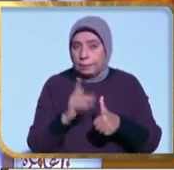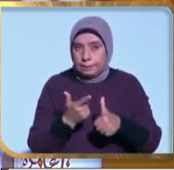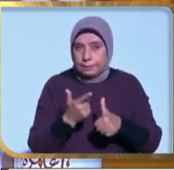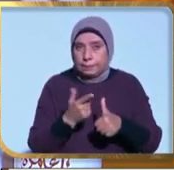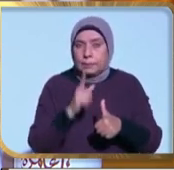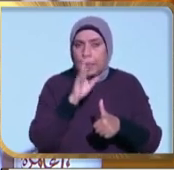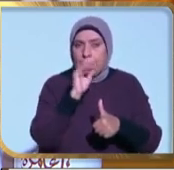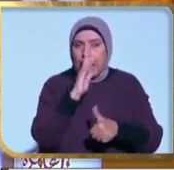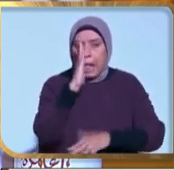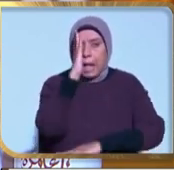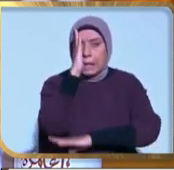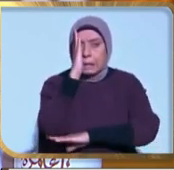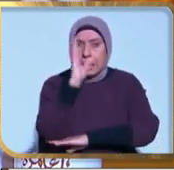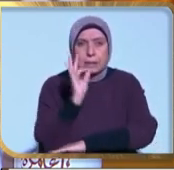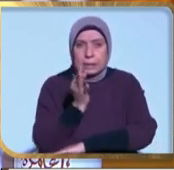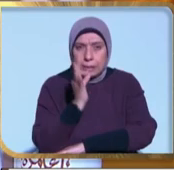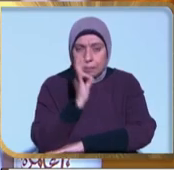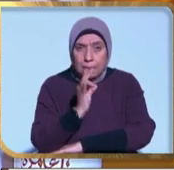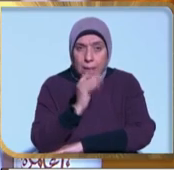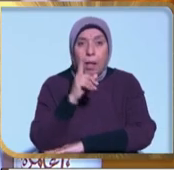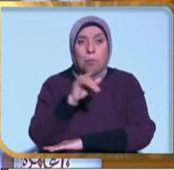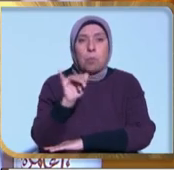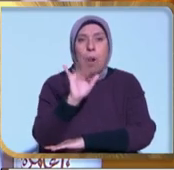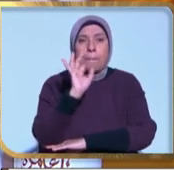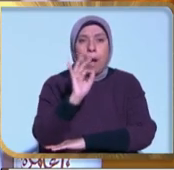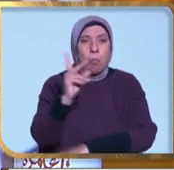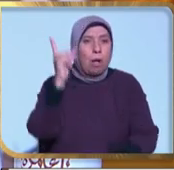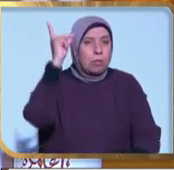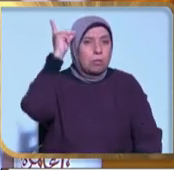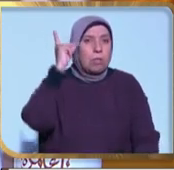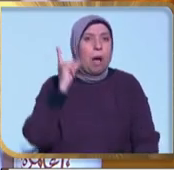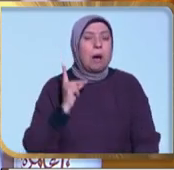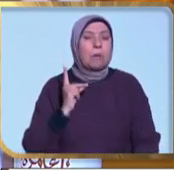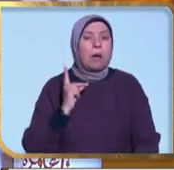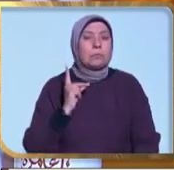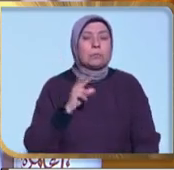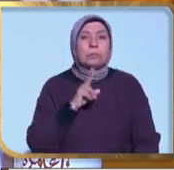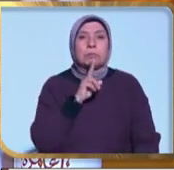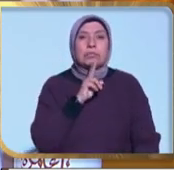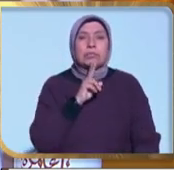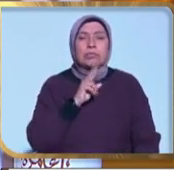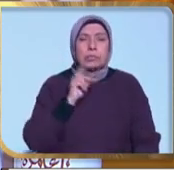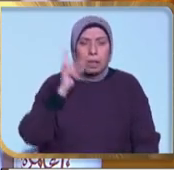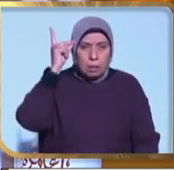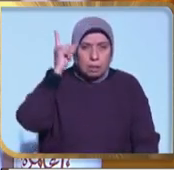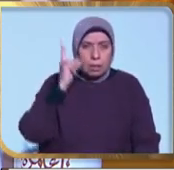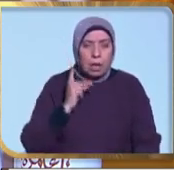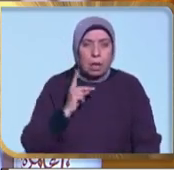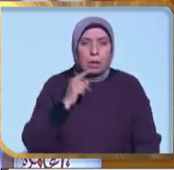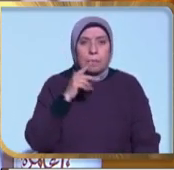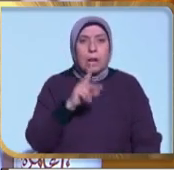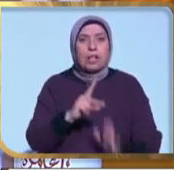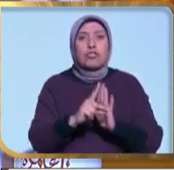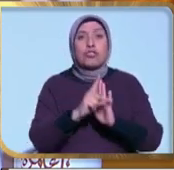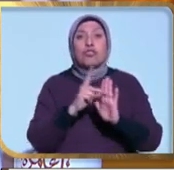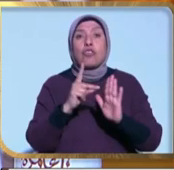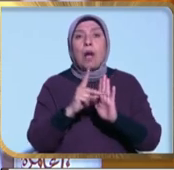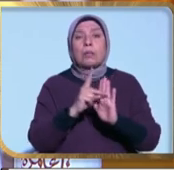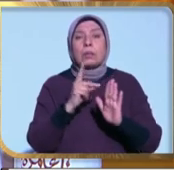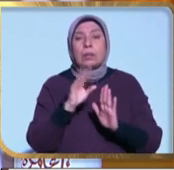القاعده الاساسيه ان الطهاره من الحدث شرط للصلاه يعني اللي